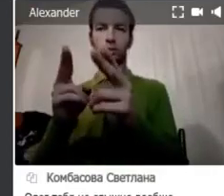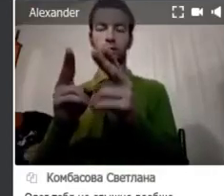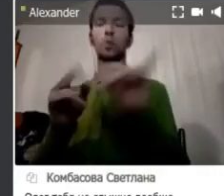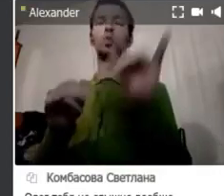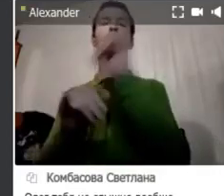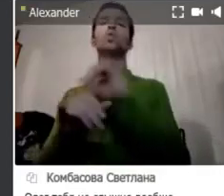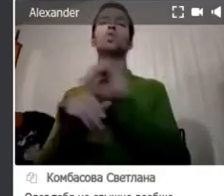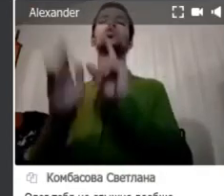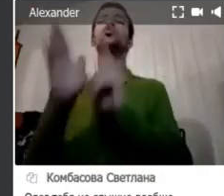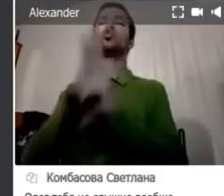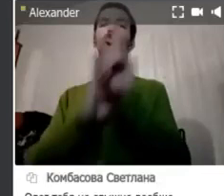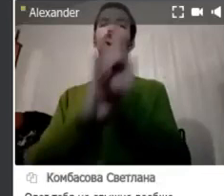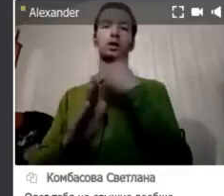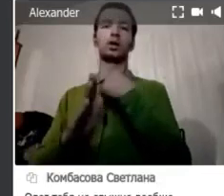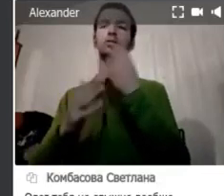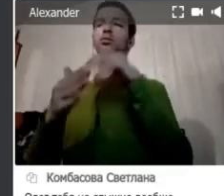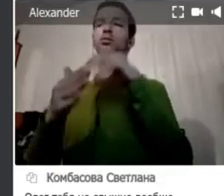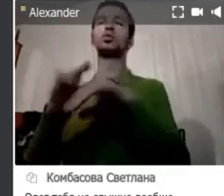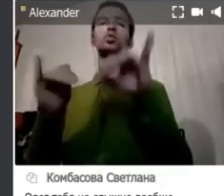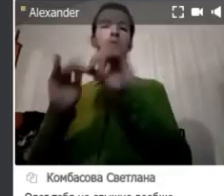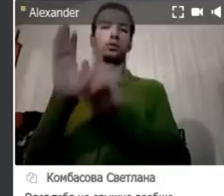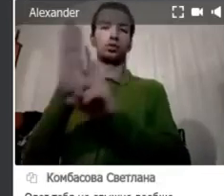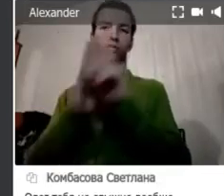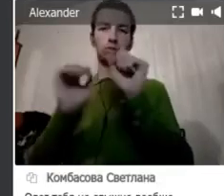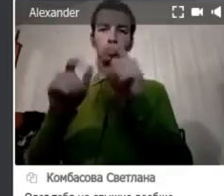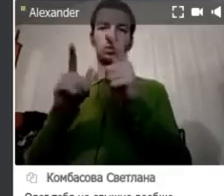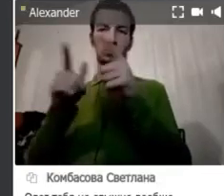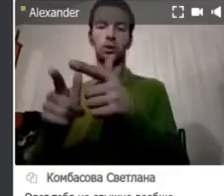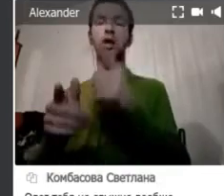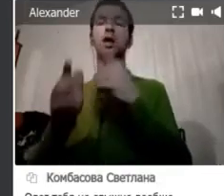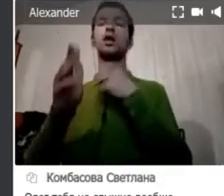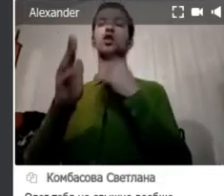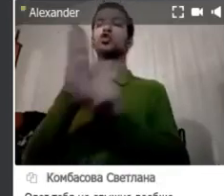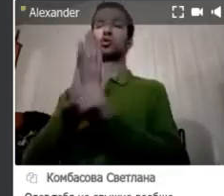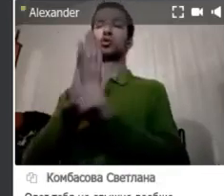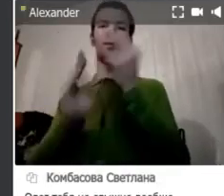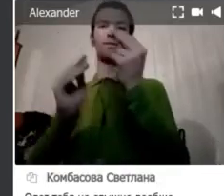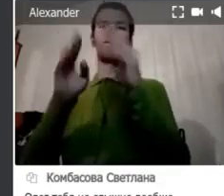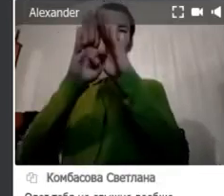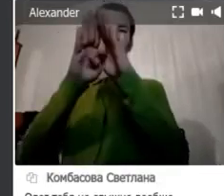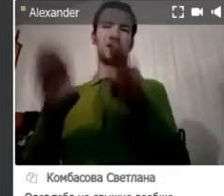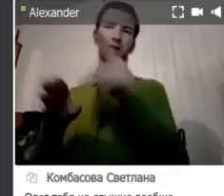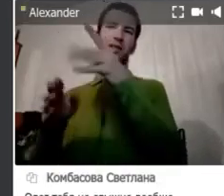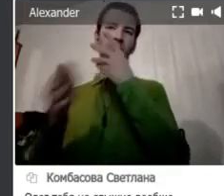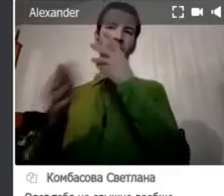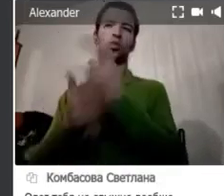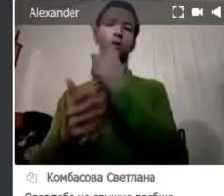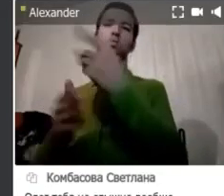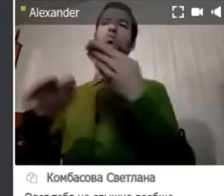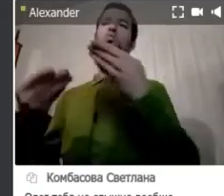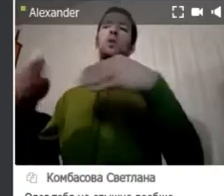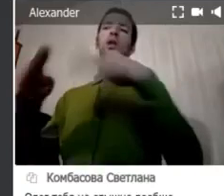сейчас переквалифицировались в инвесторов? В кавычках инвесторы, да, у них в кавычках инвестиции.